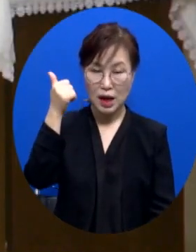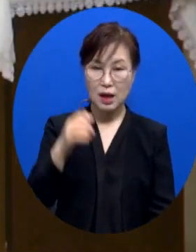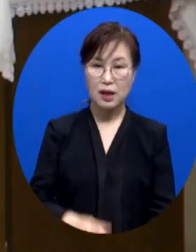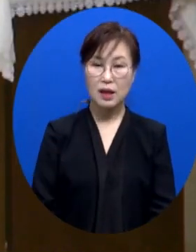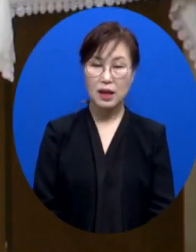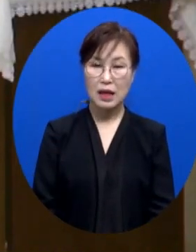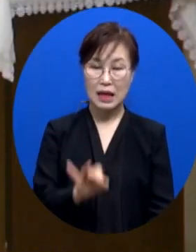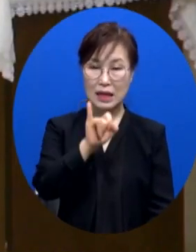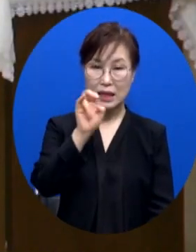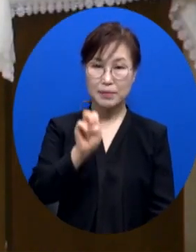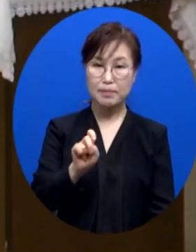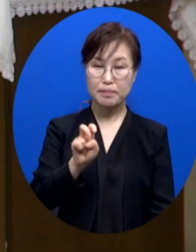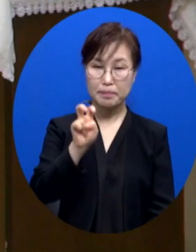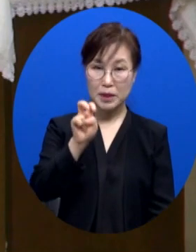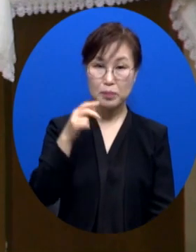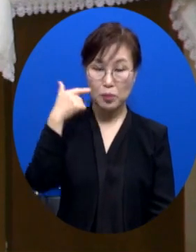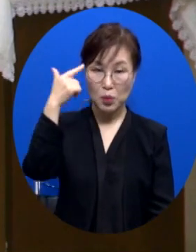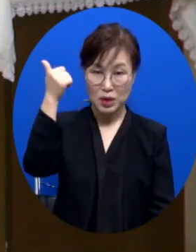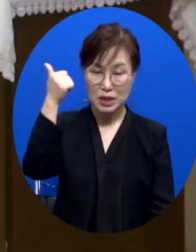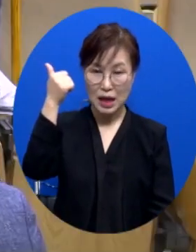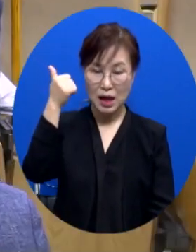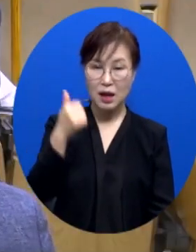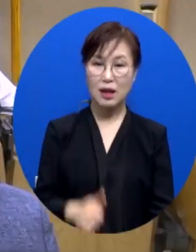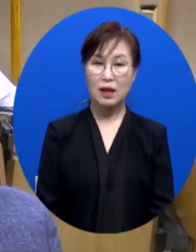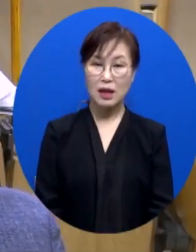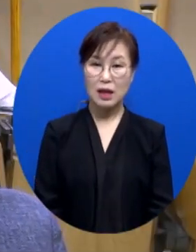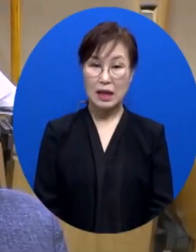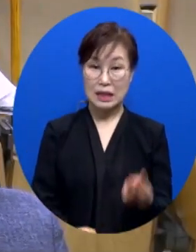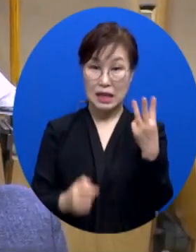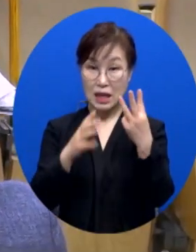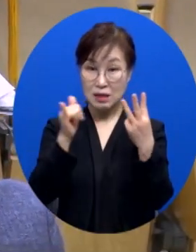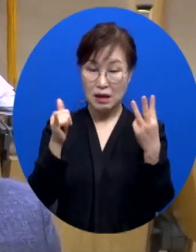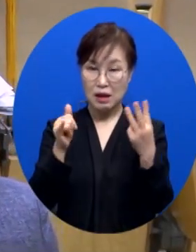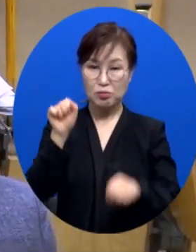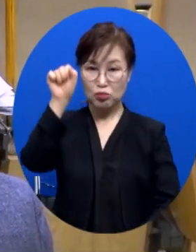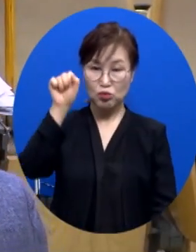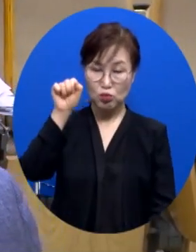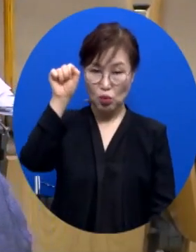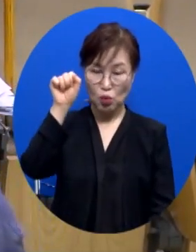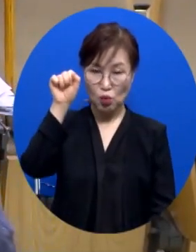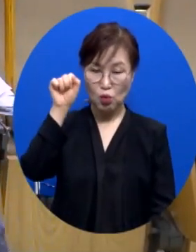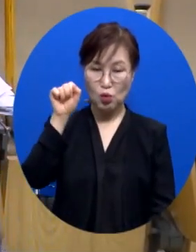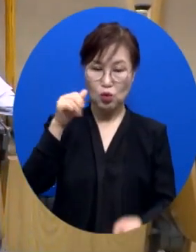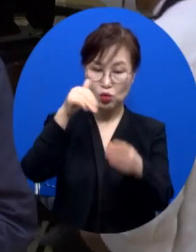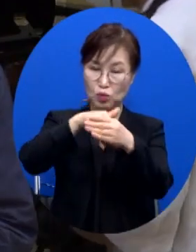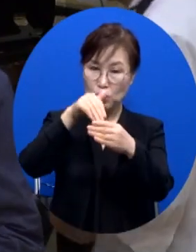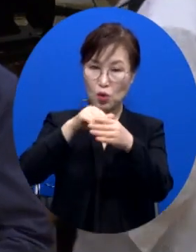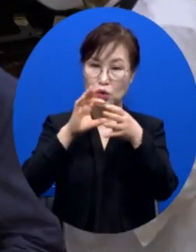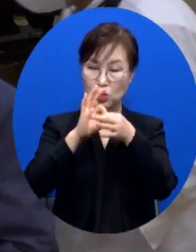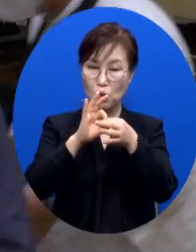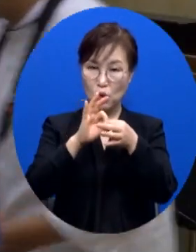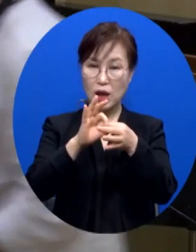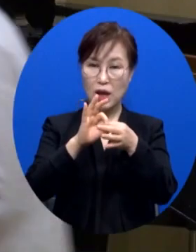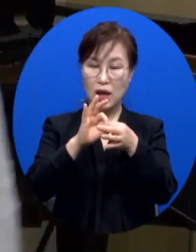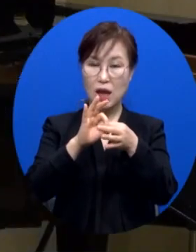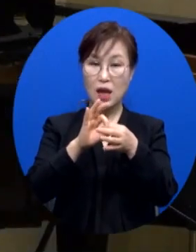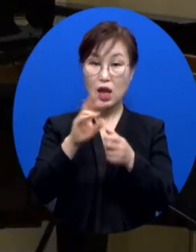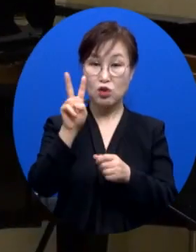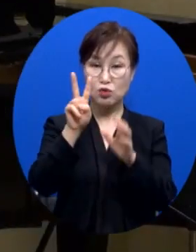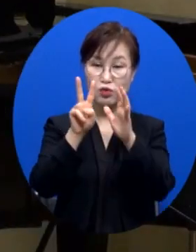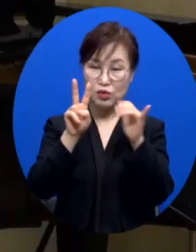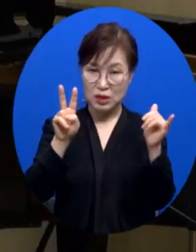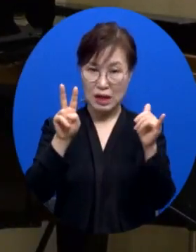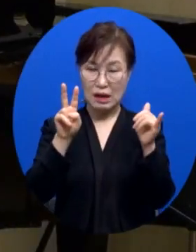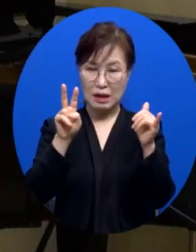세계선교위원장 이민기 목사, 부석이 박종호 목사가 출마를 선언했고 후보 추천이 투표를 통해 다득표 순으로